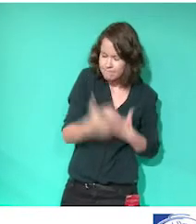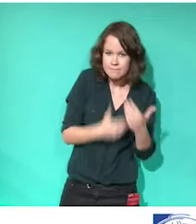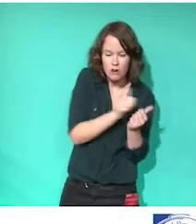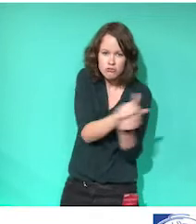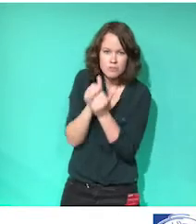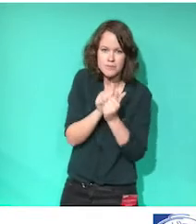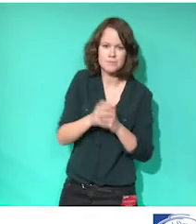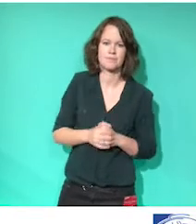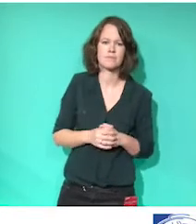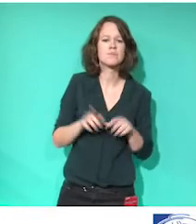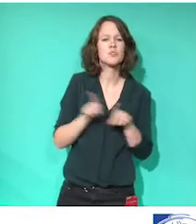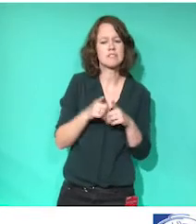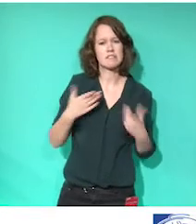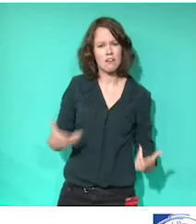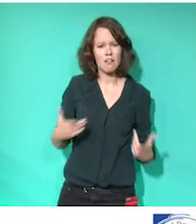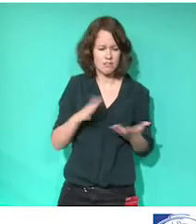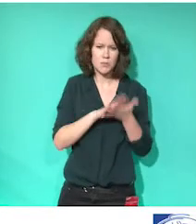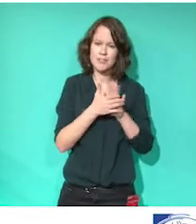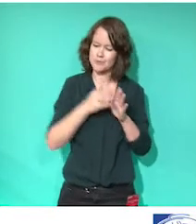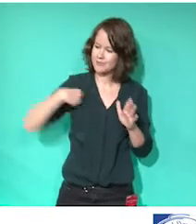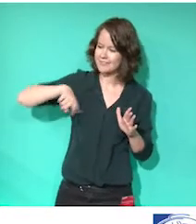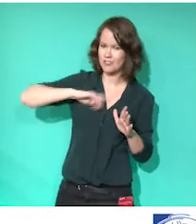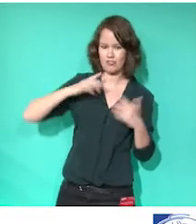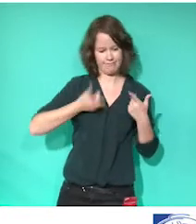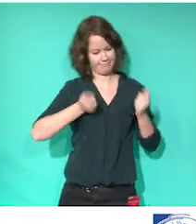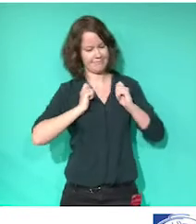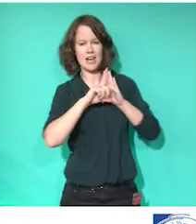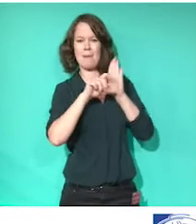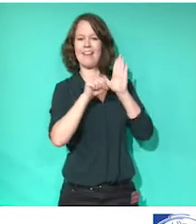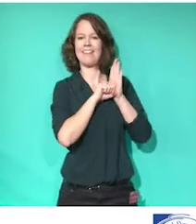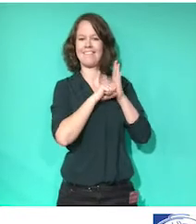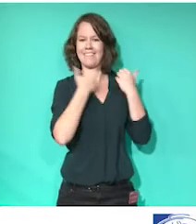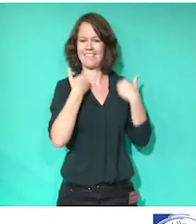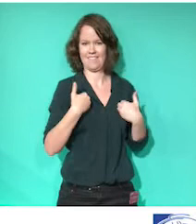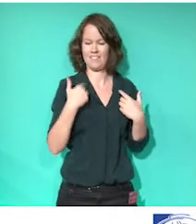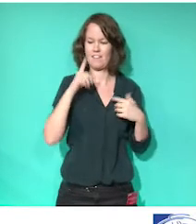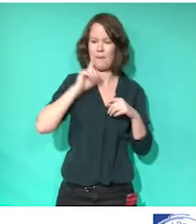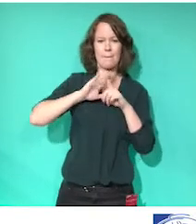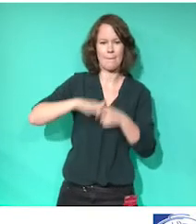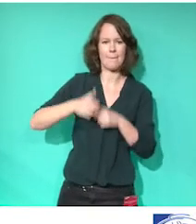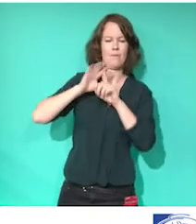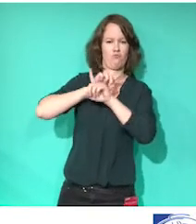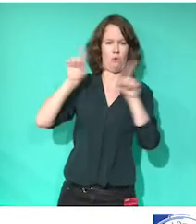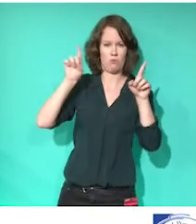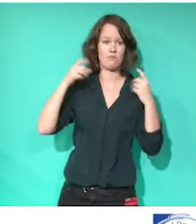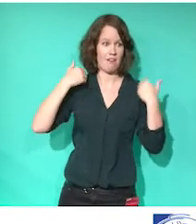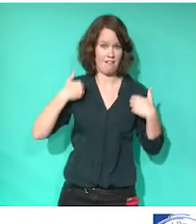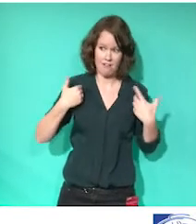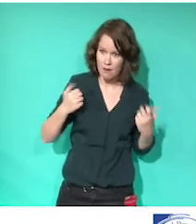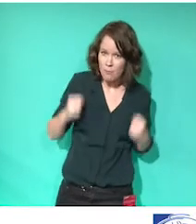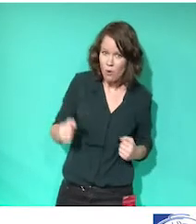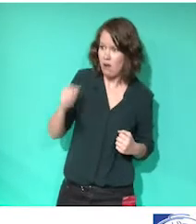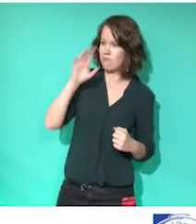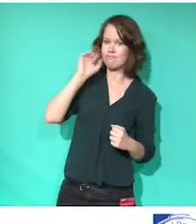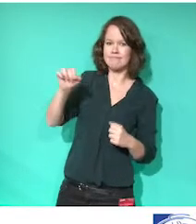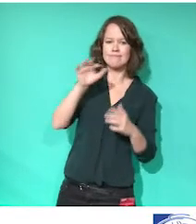enfin, cette campagne de labellisation, elle a permis de faire émerger dans notre secteur de nombreuses initiatives sur tout le